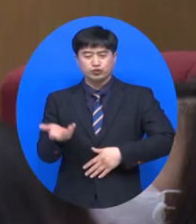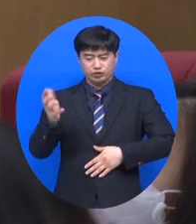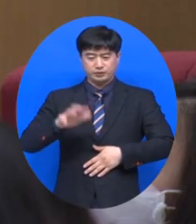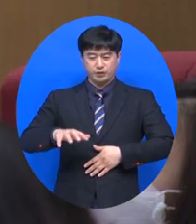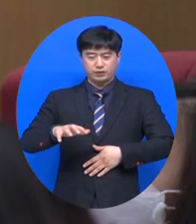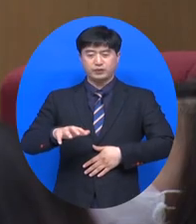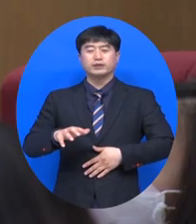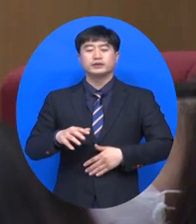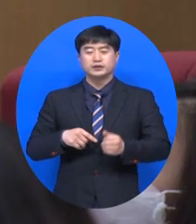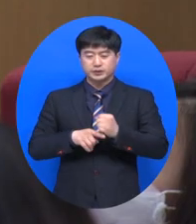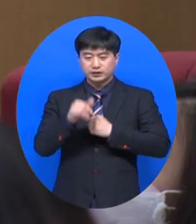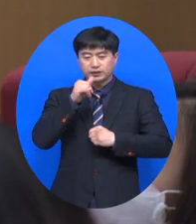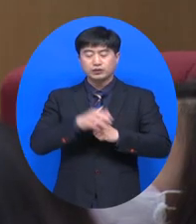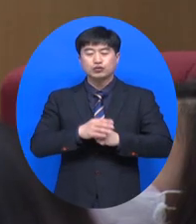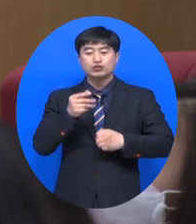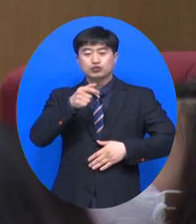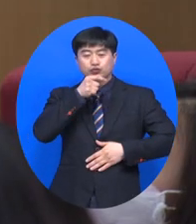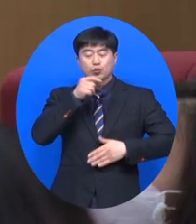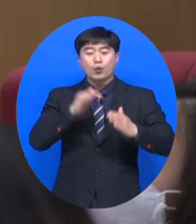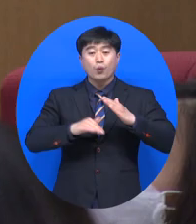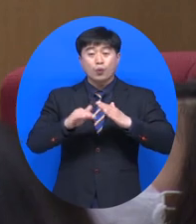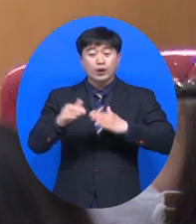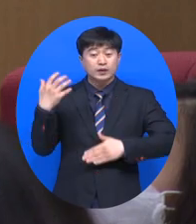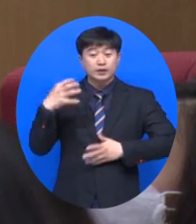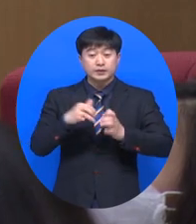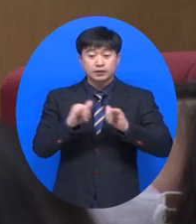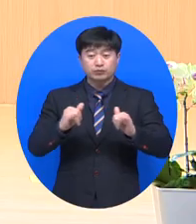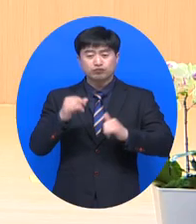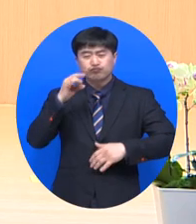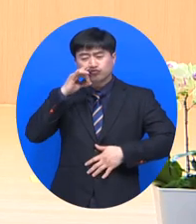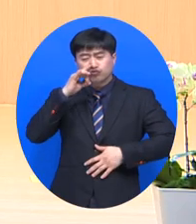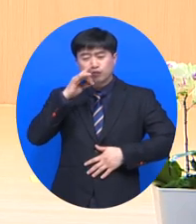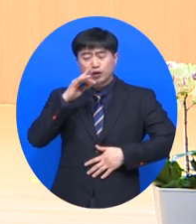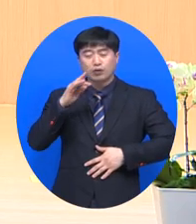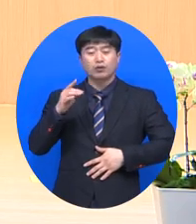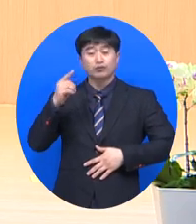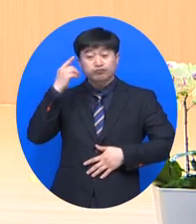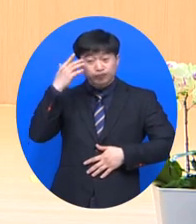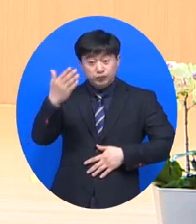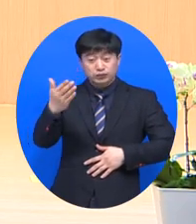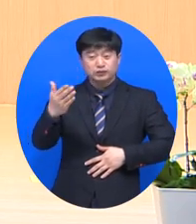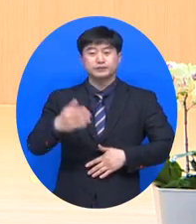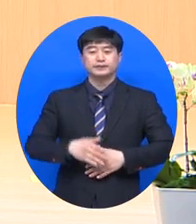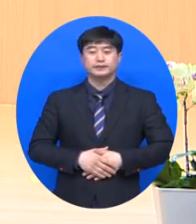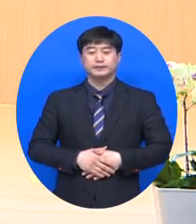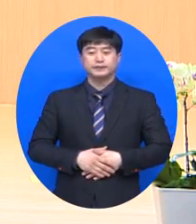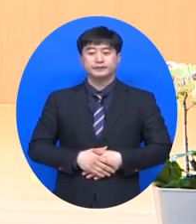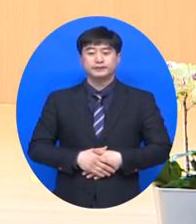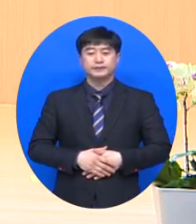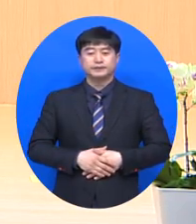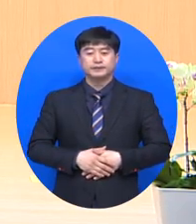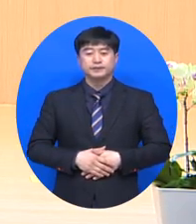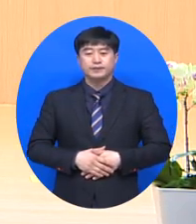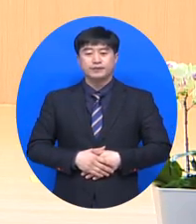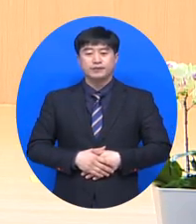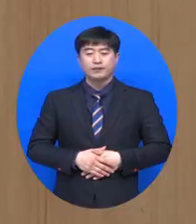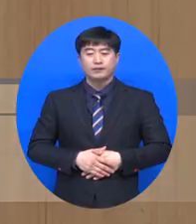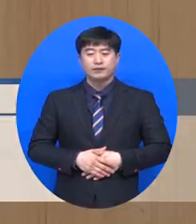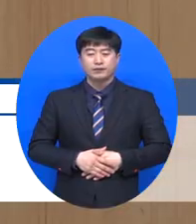되겠습니다. 수원시 공직자들은 평소 궁금했던 점들을 손을 들고 나서서 가감 없이